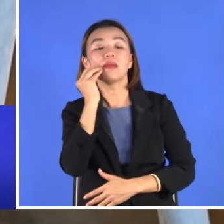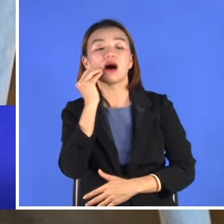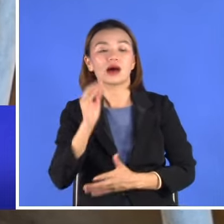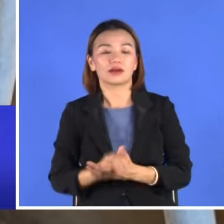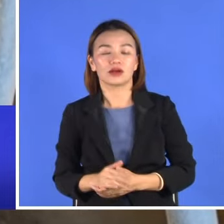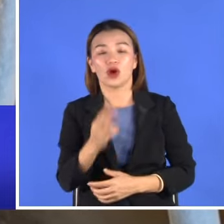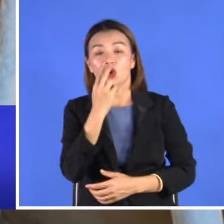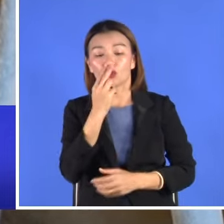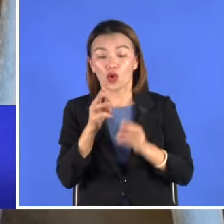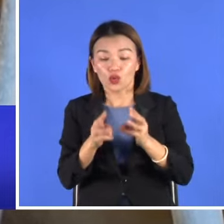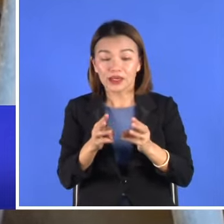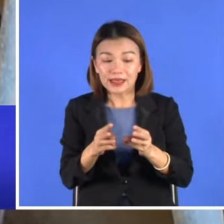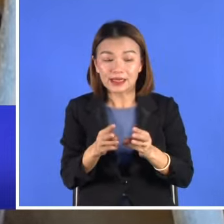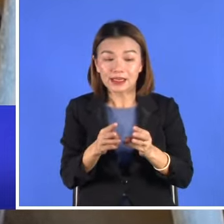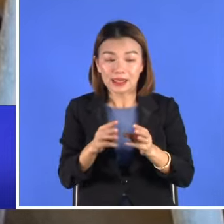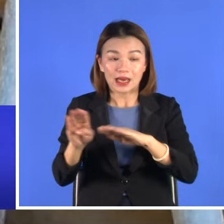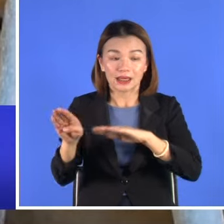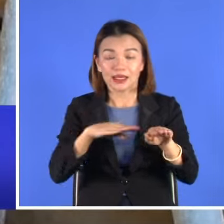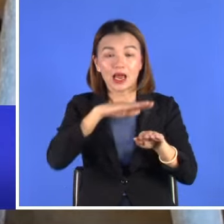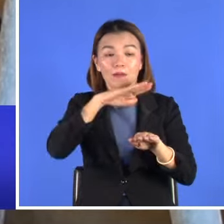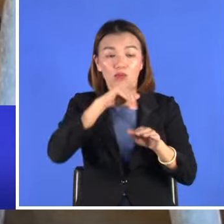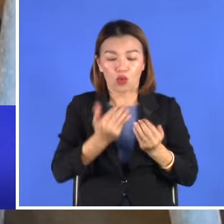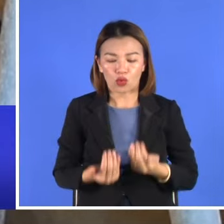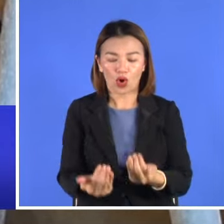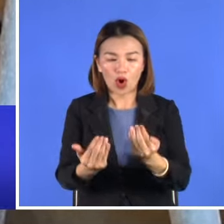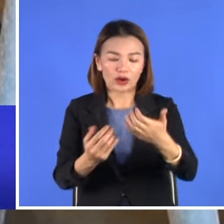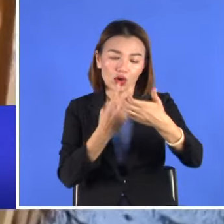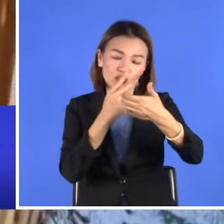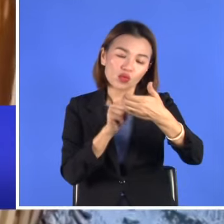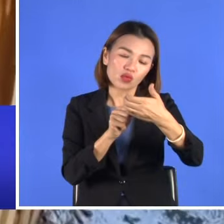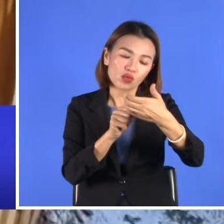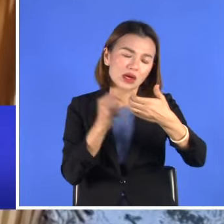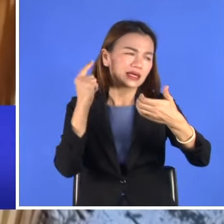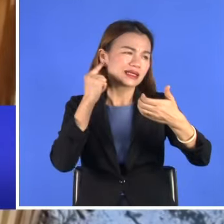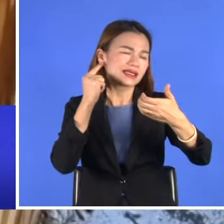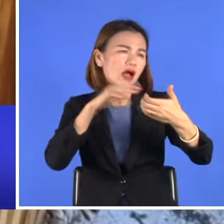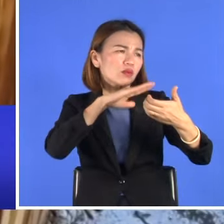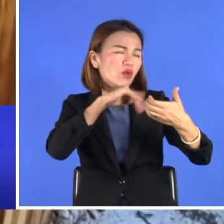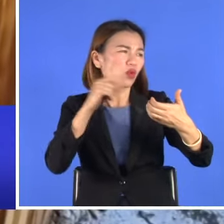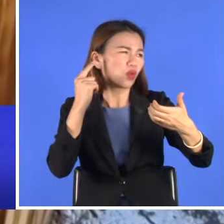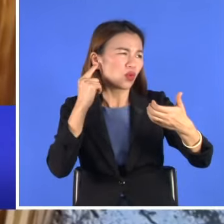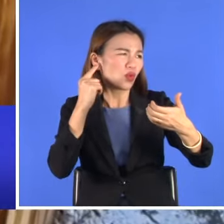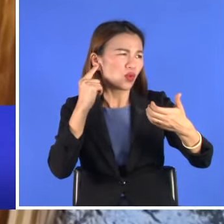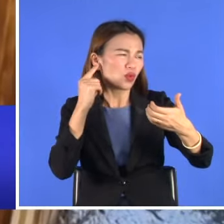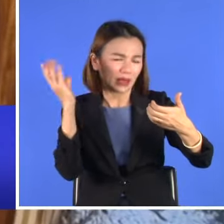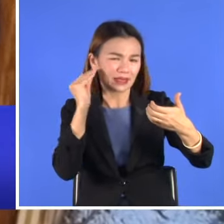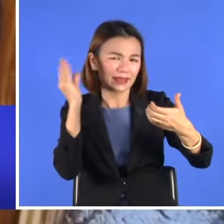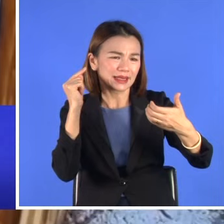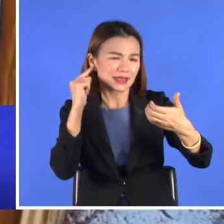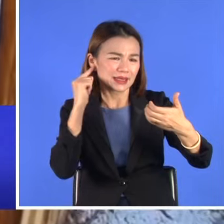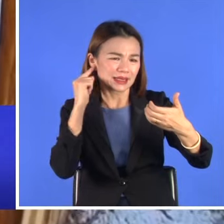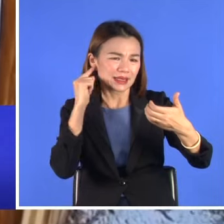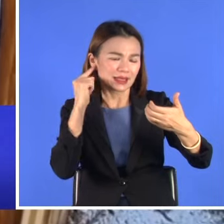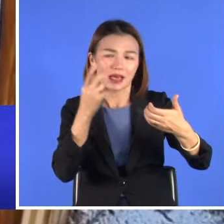คลอดหมูอยู่เลยเพราะว่าจะต้องเตรียมตัวเอาไว้ก่อนนอนดูมือถืออยู่จู่ๆได้ยินเสียงหมูร้องผิดปกติก็เลยเปิดผ้า